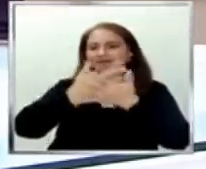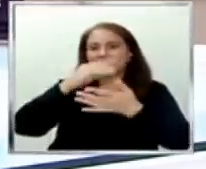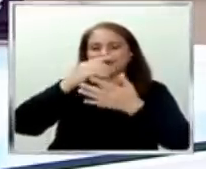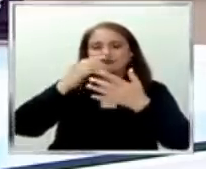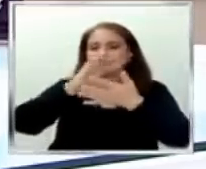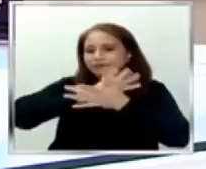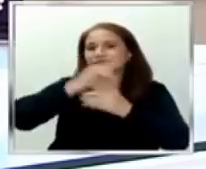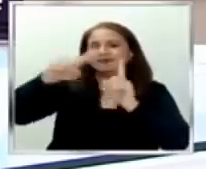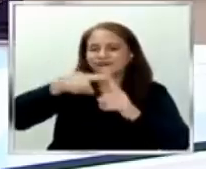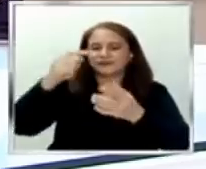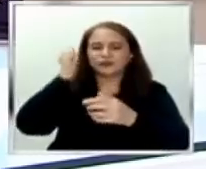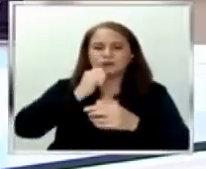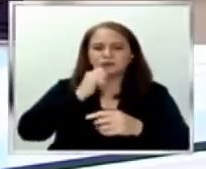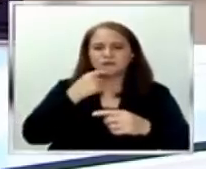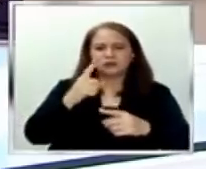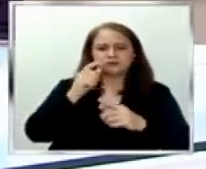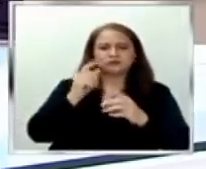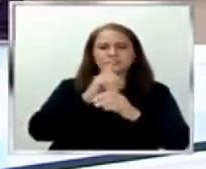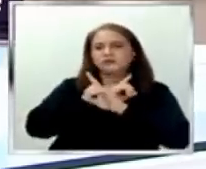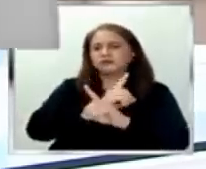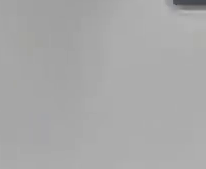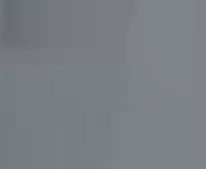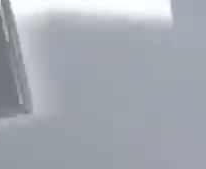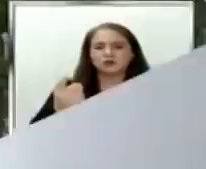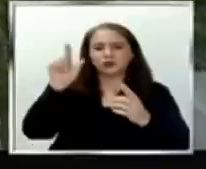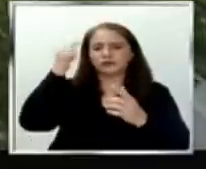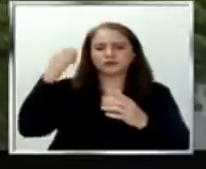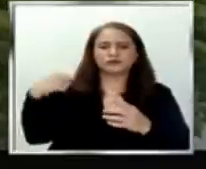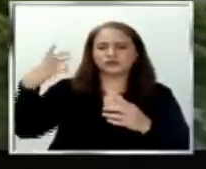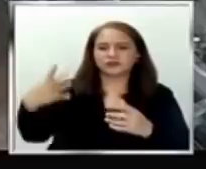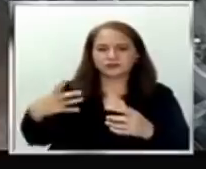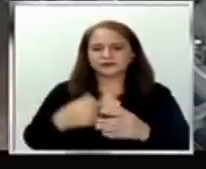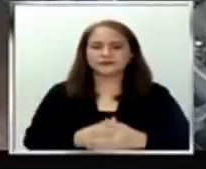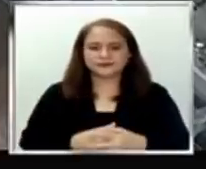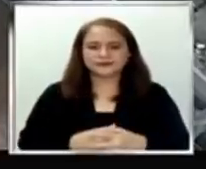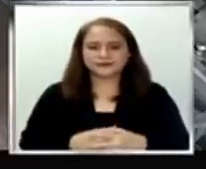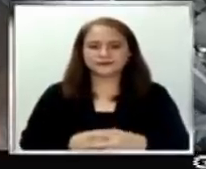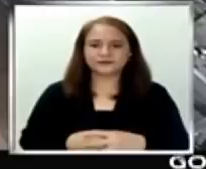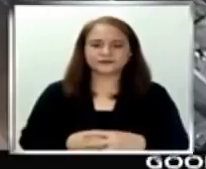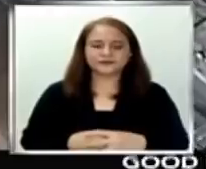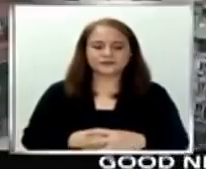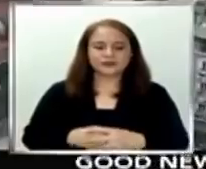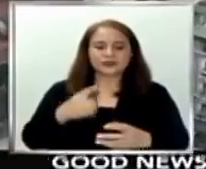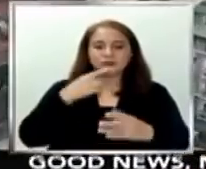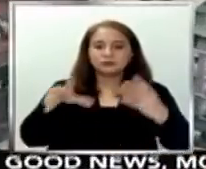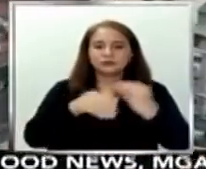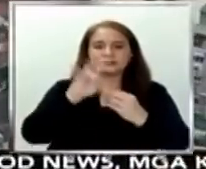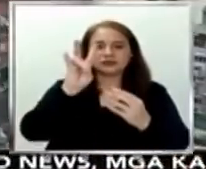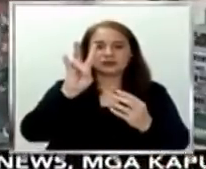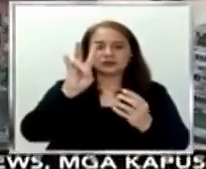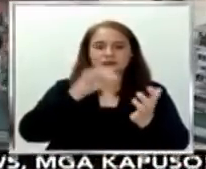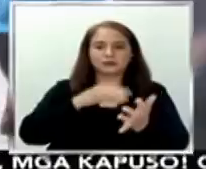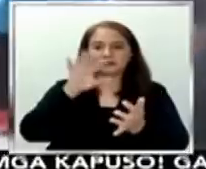ang ilang opisyal ng gobyerno. Nakatutok si Mav Gonzalez. Ang naitalang 7,999 new